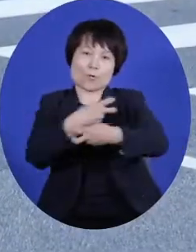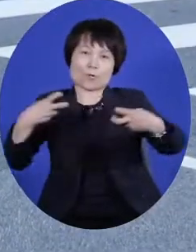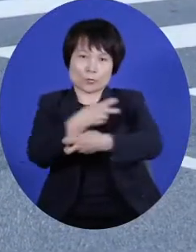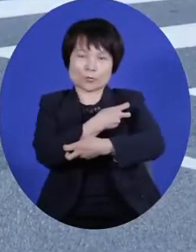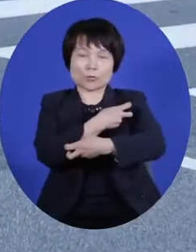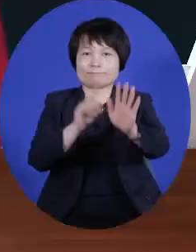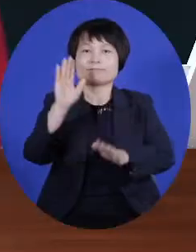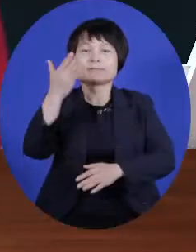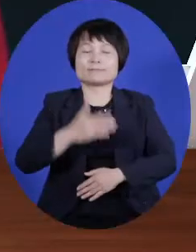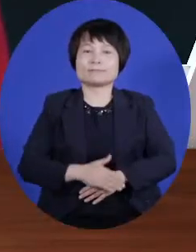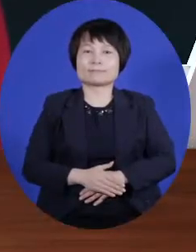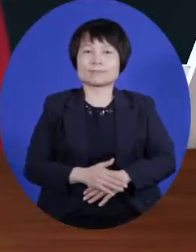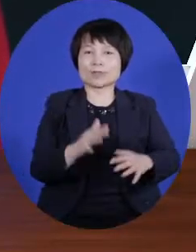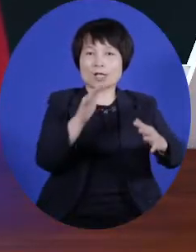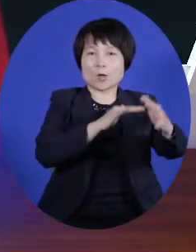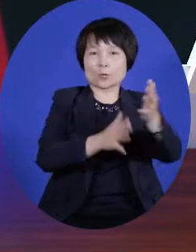있습니다.